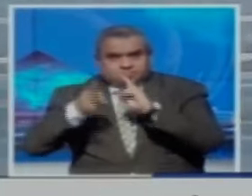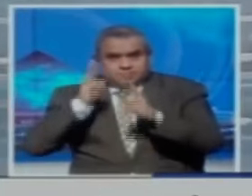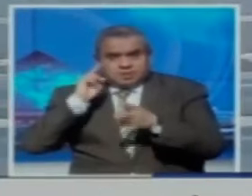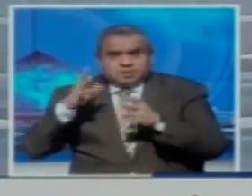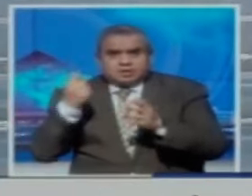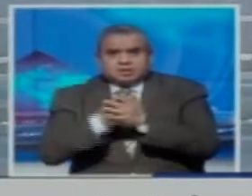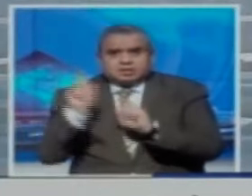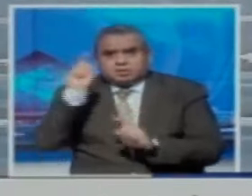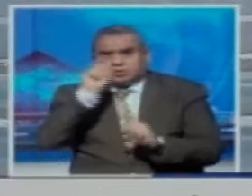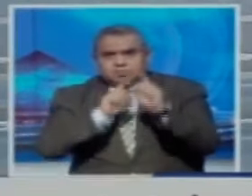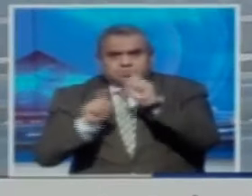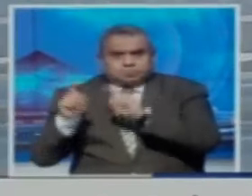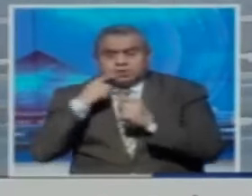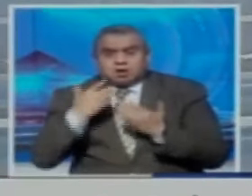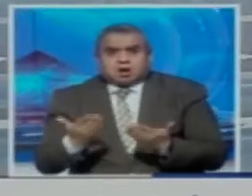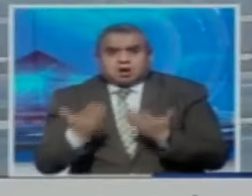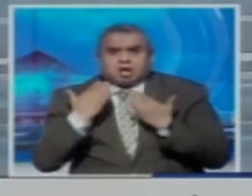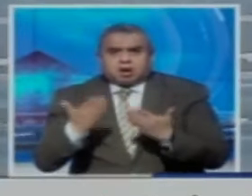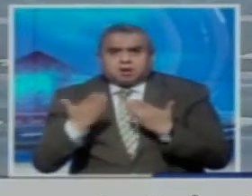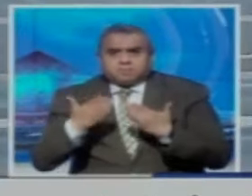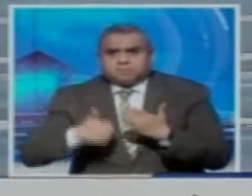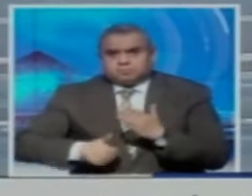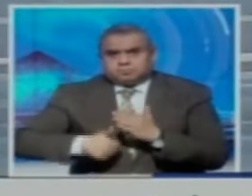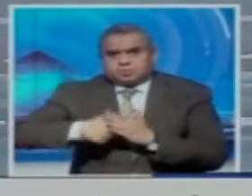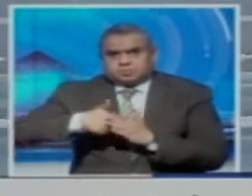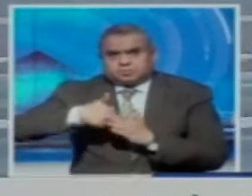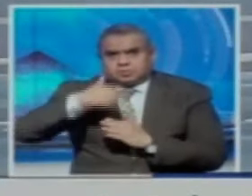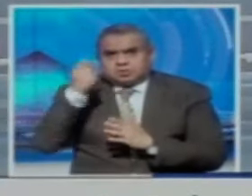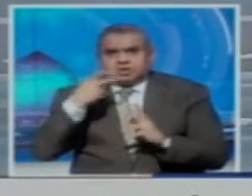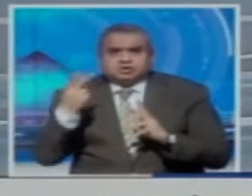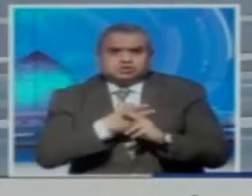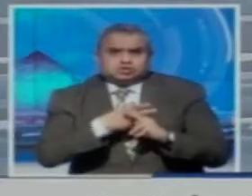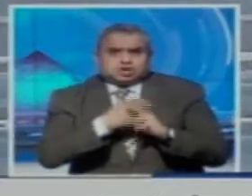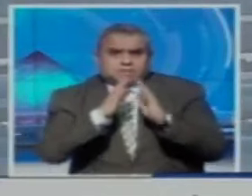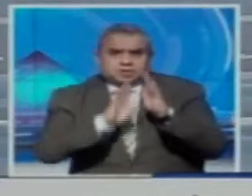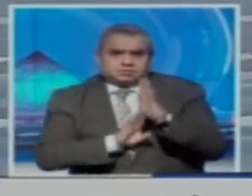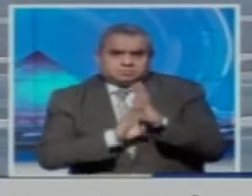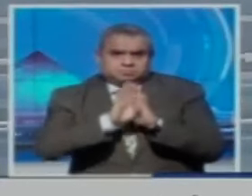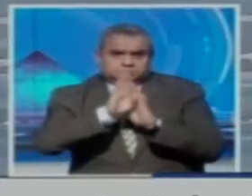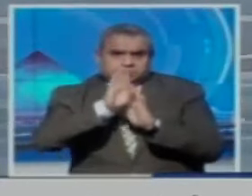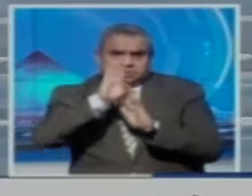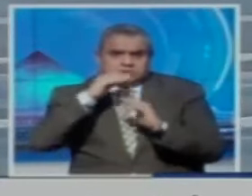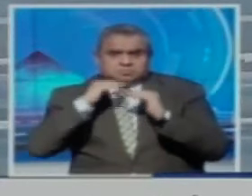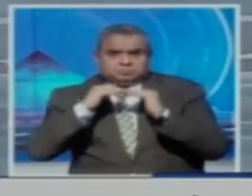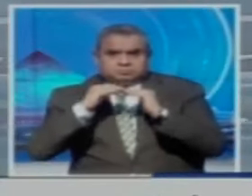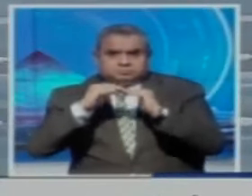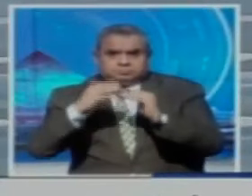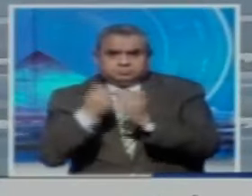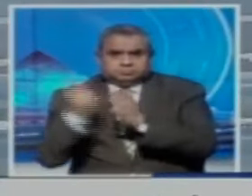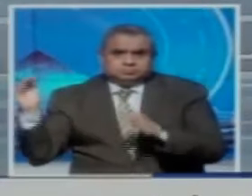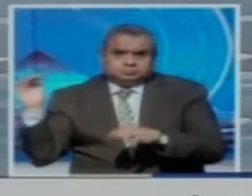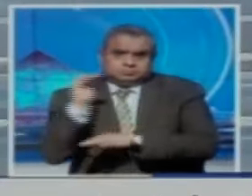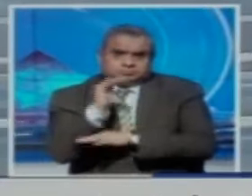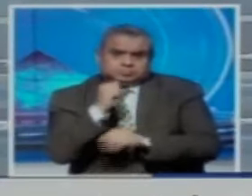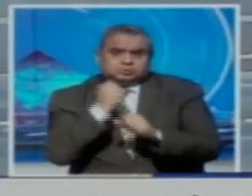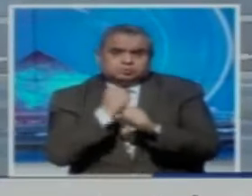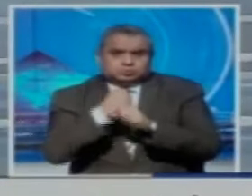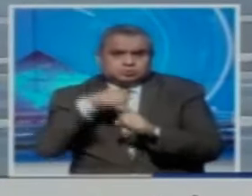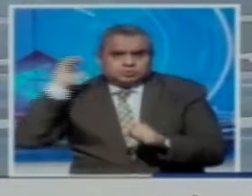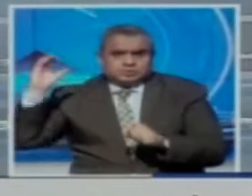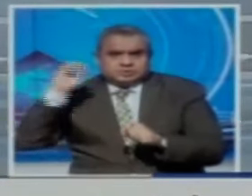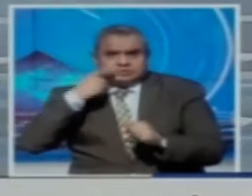المناسبة نسأل المولى عز وجل أن يتحقق ما يصبو إليه شعب مصر العظيم من تقدم ورقي بفضل